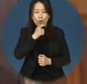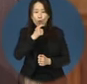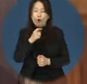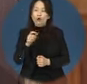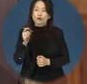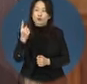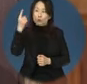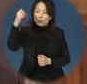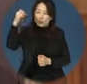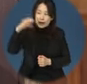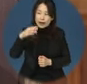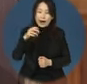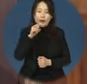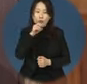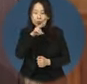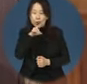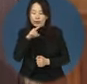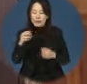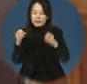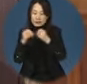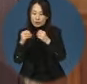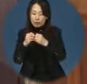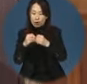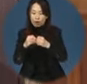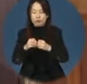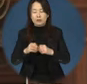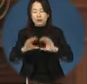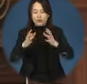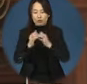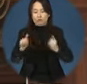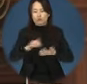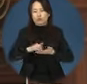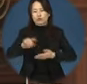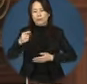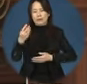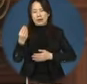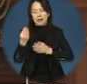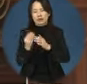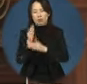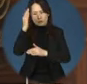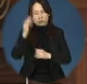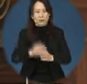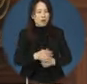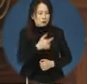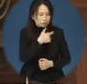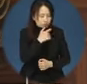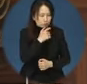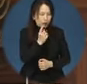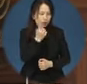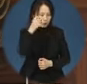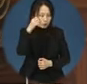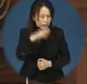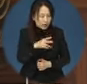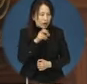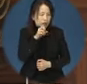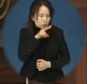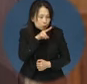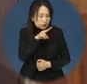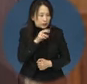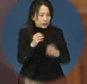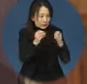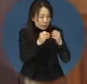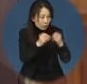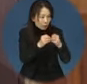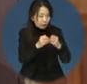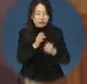거 양 용인 차원 등은 다 100만 이상 뜻입니다 후원 코양 용인 창원 차원 예